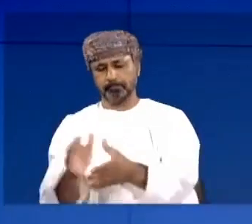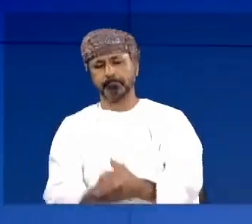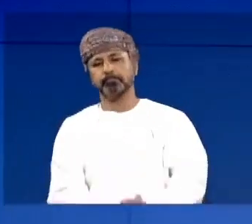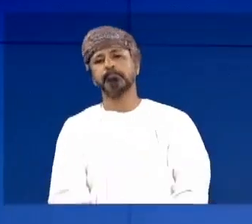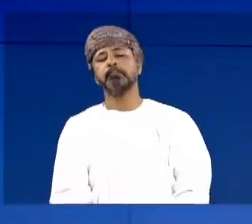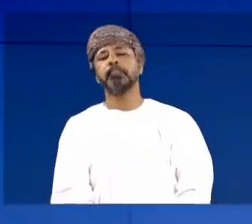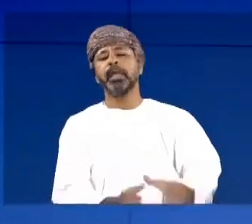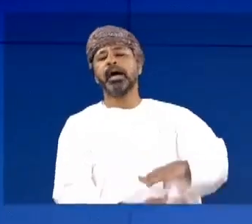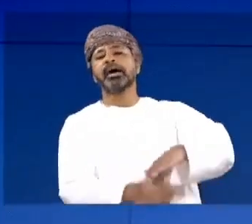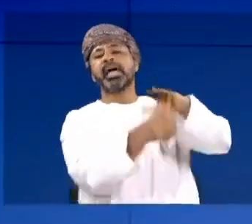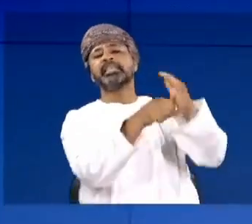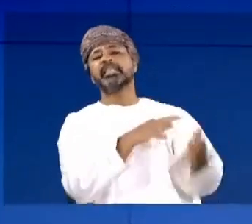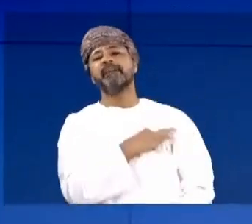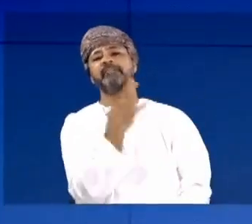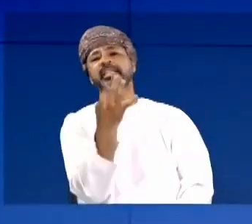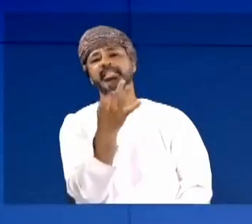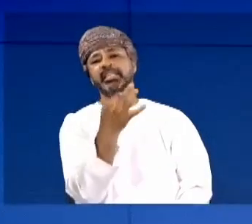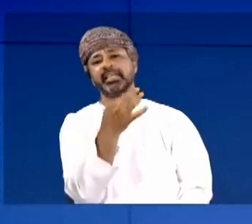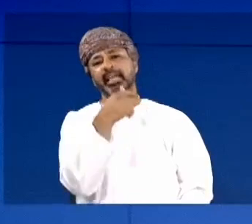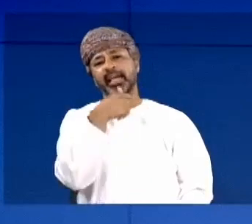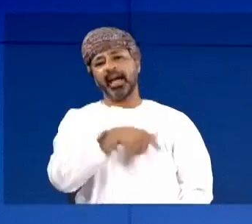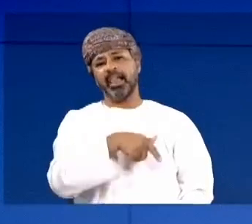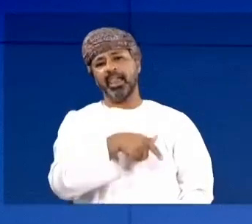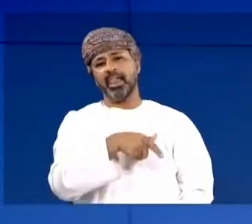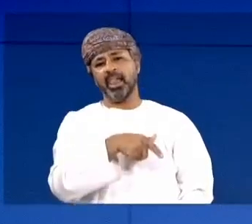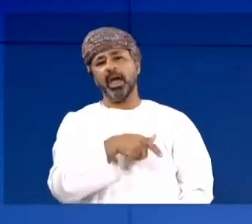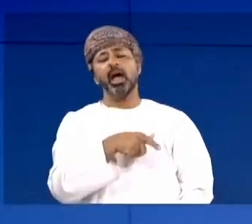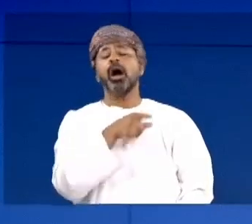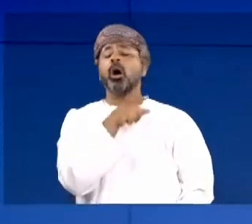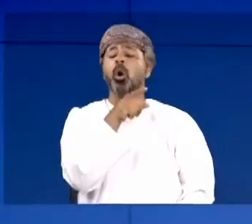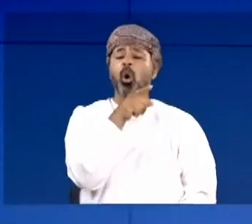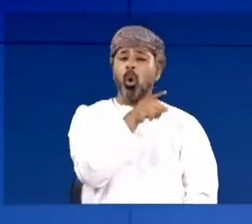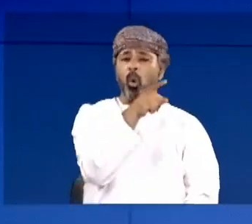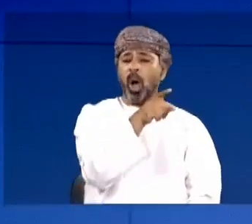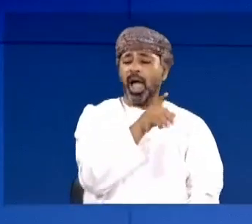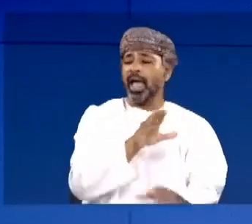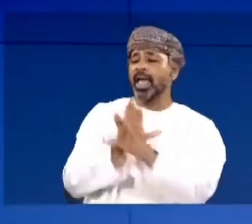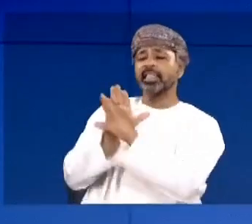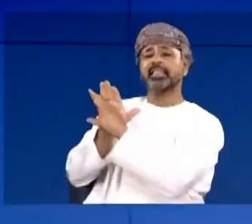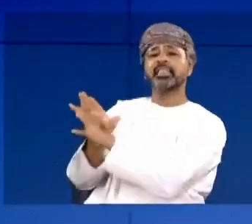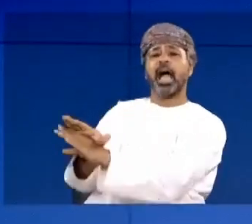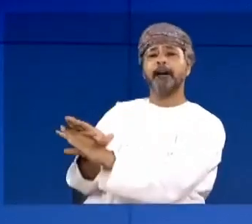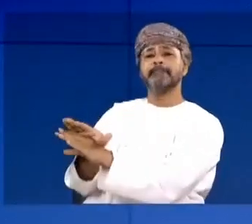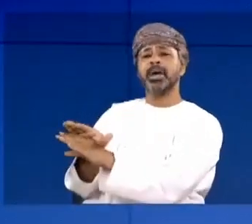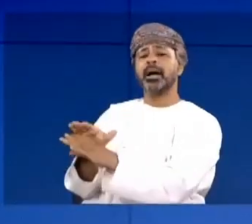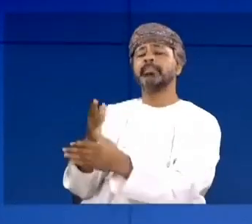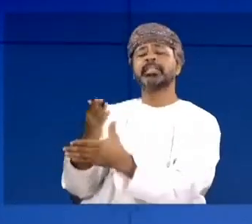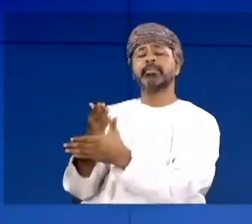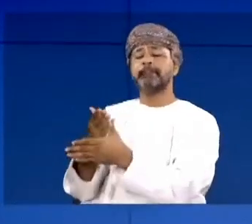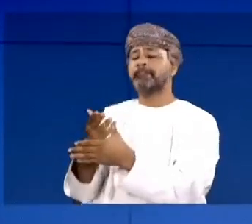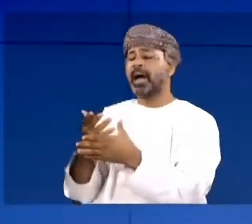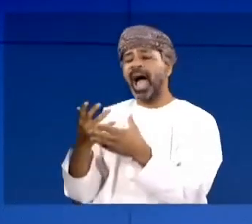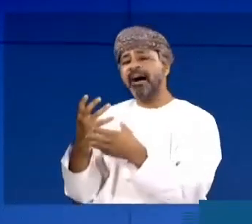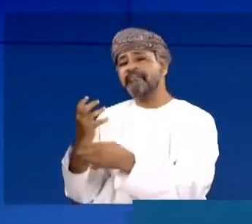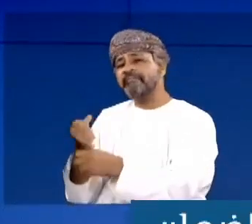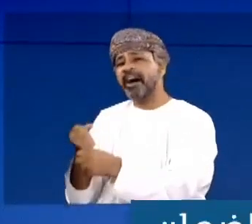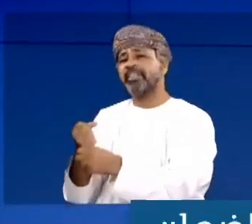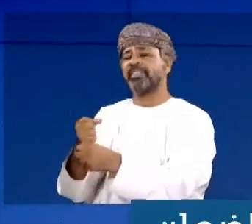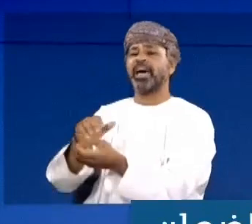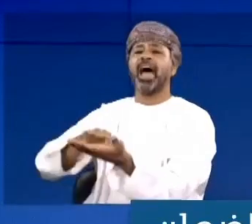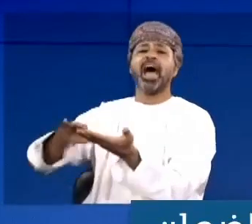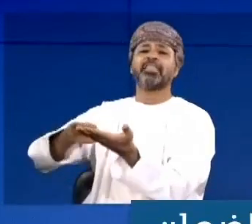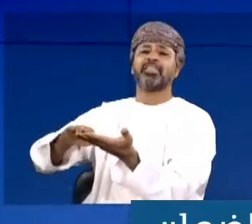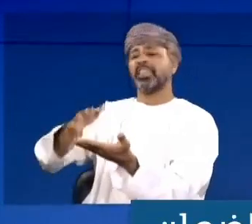أكد الرئيس الفرنسي مانويل ماكرون أن بلاده ستدعم كل الجهود لضمان أمن العراق وسيادته.